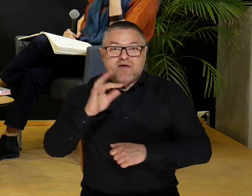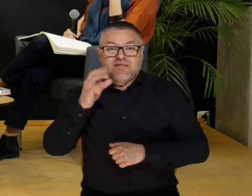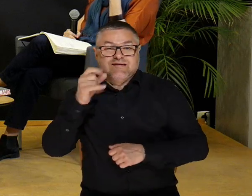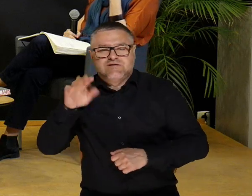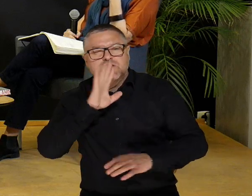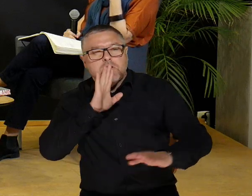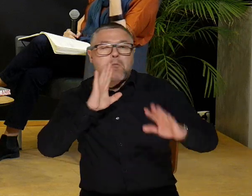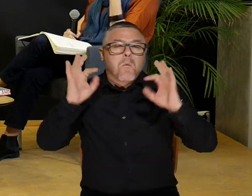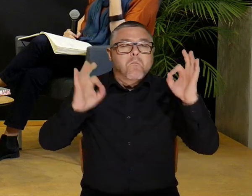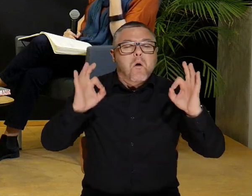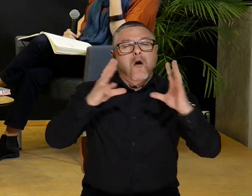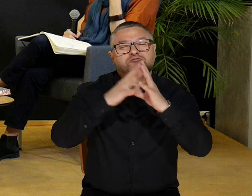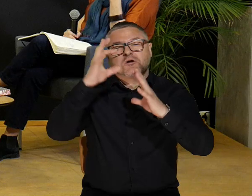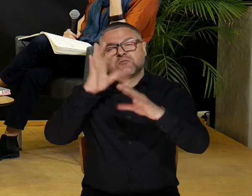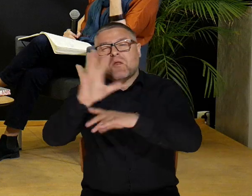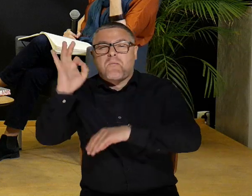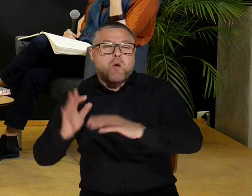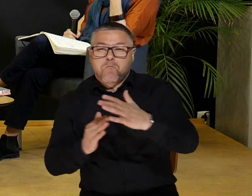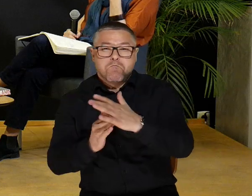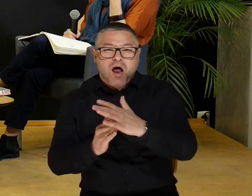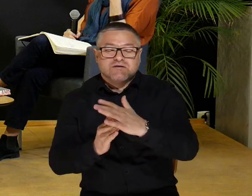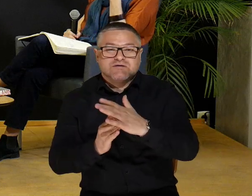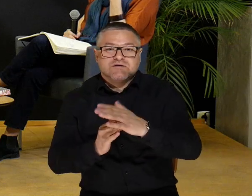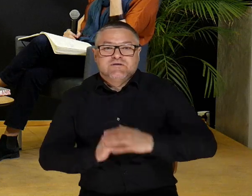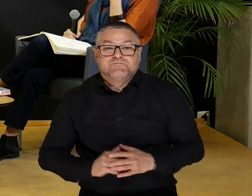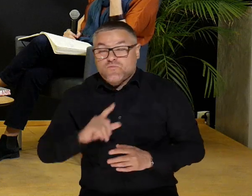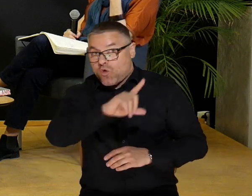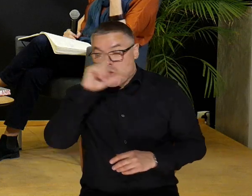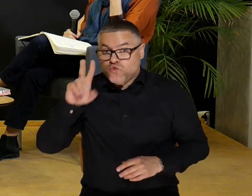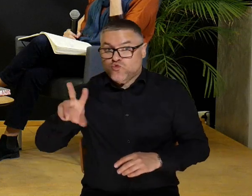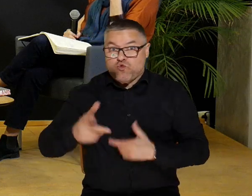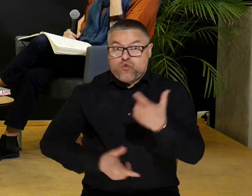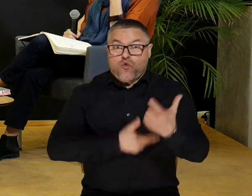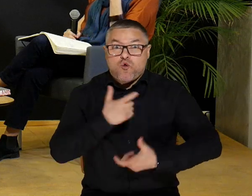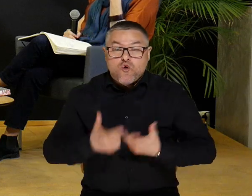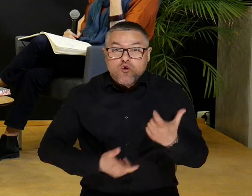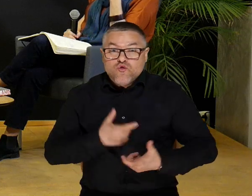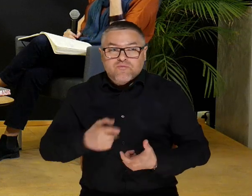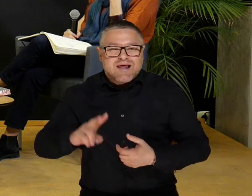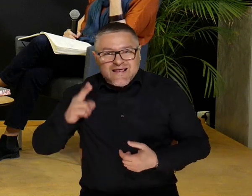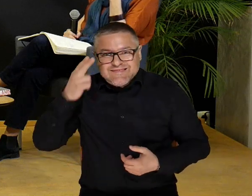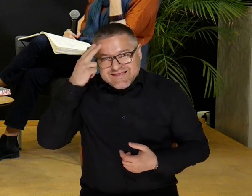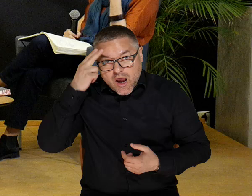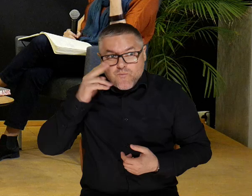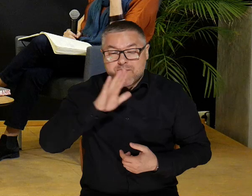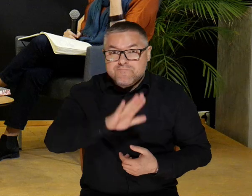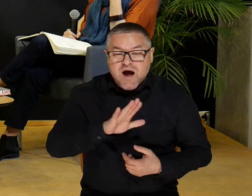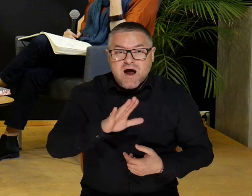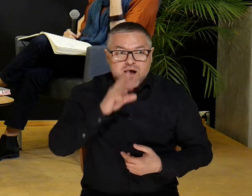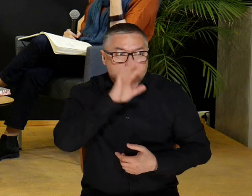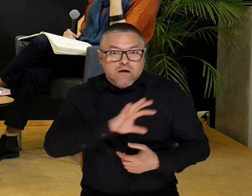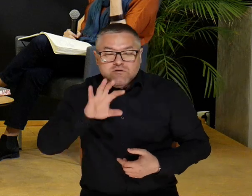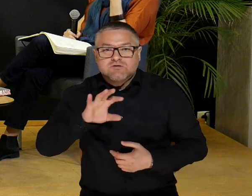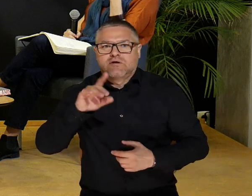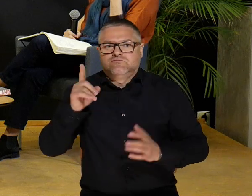jest na poziomie 10-15% maksymalnie. To znaczy ludzie, którzy doświadczają takiej traumy, bardzo często z